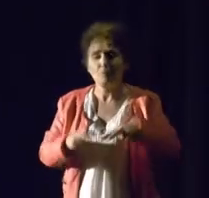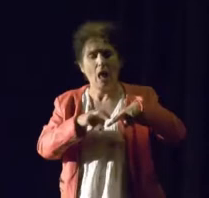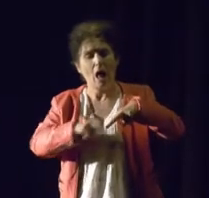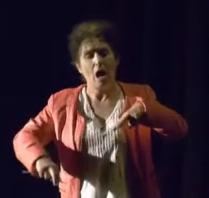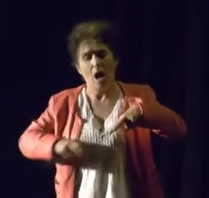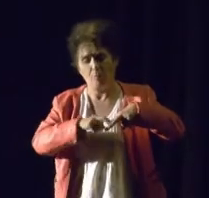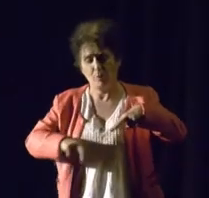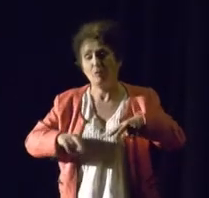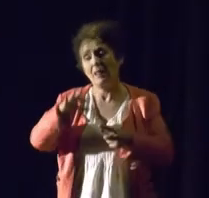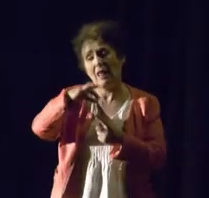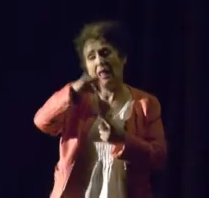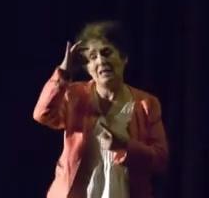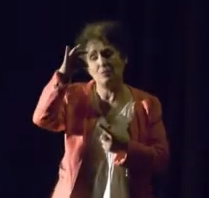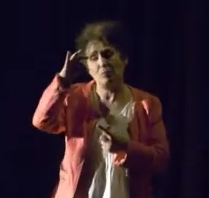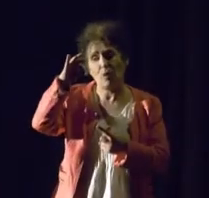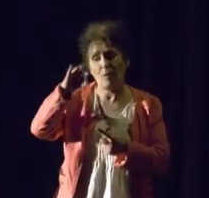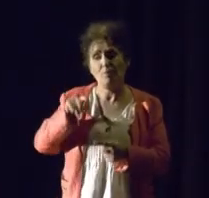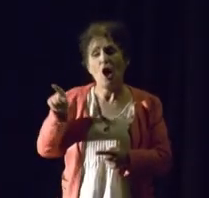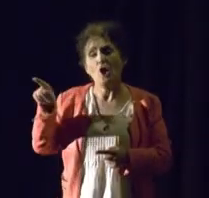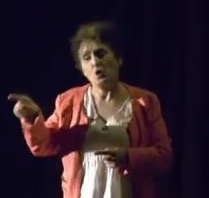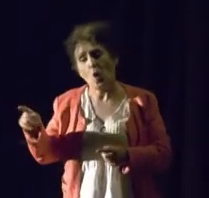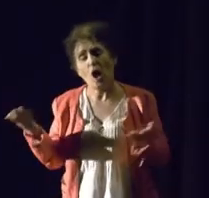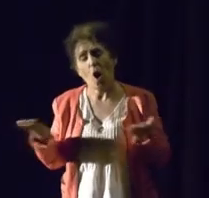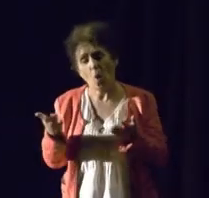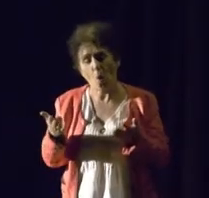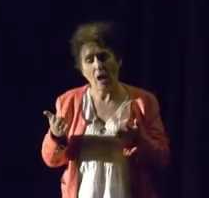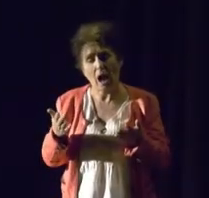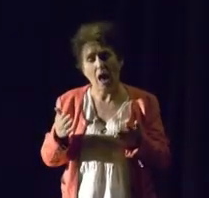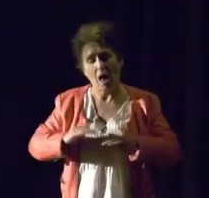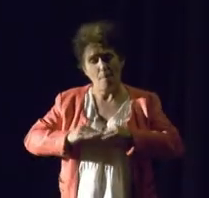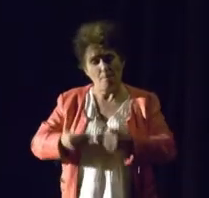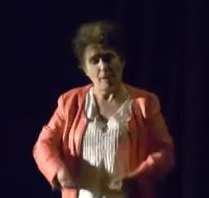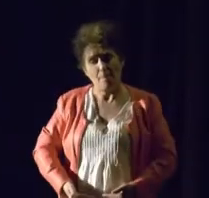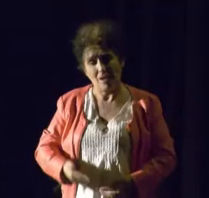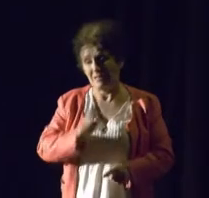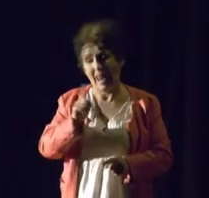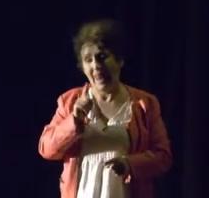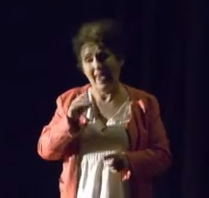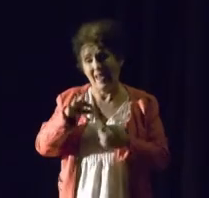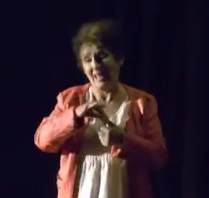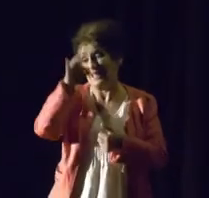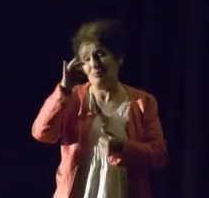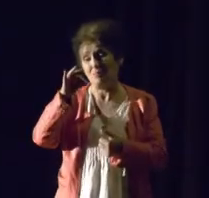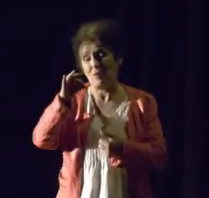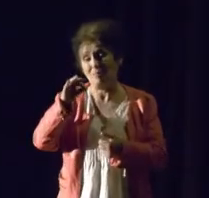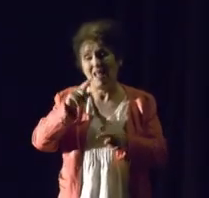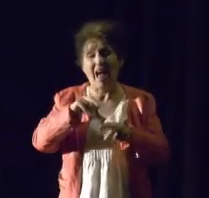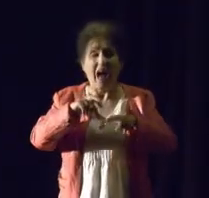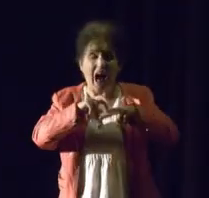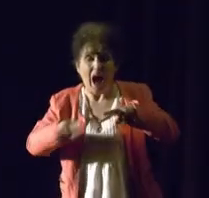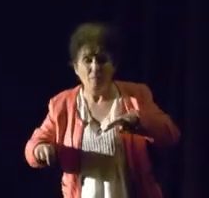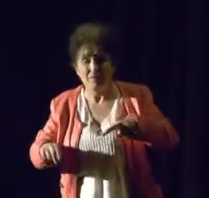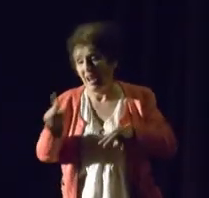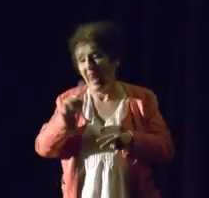Абордусот е избор тогаш кога бременоста не била избор. Значи, дефинитивно абортусот не